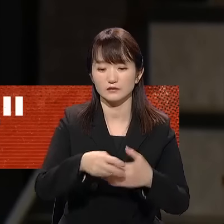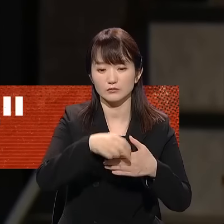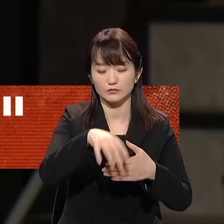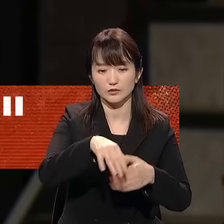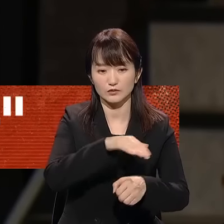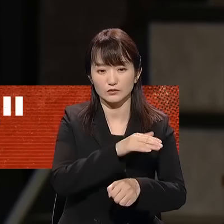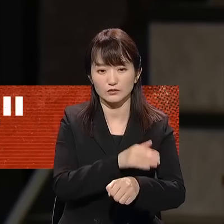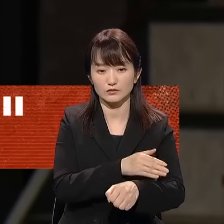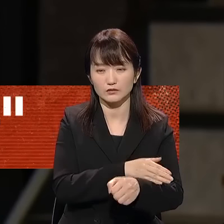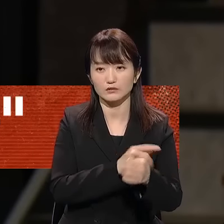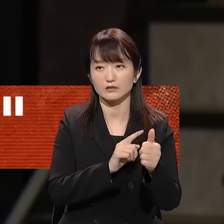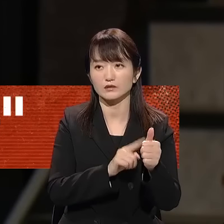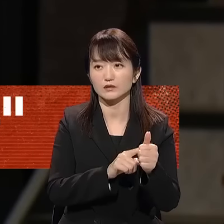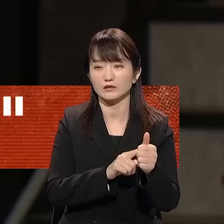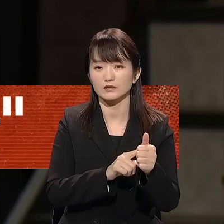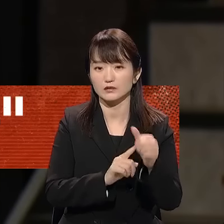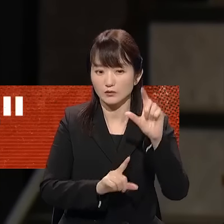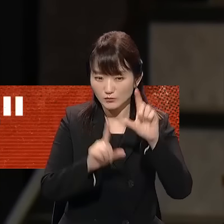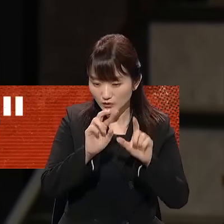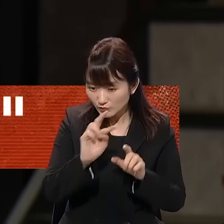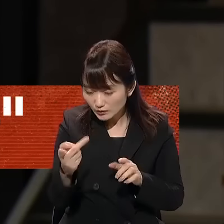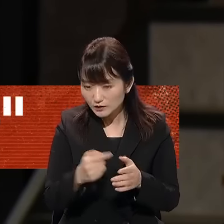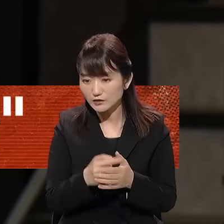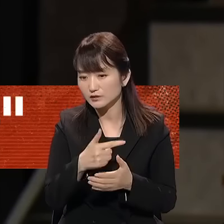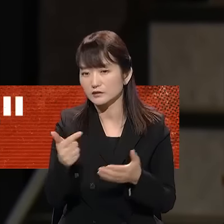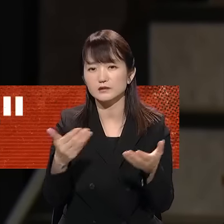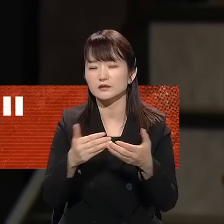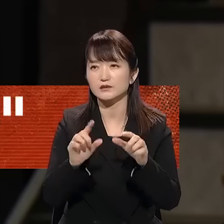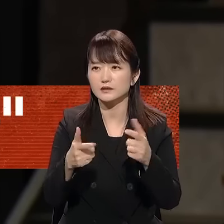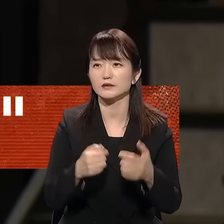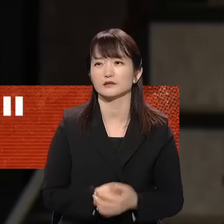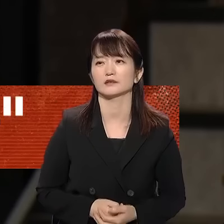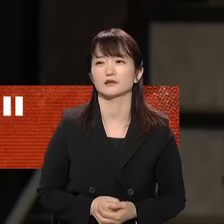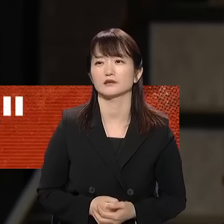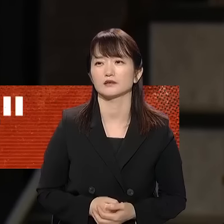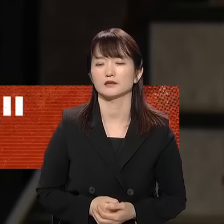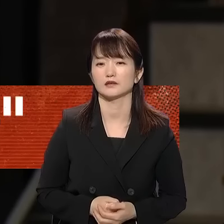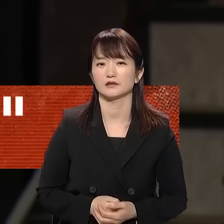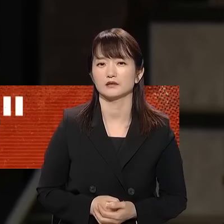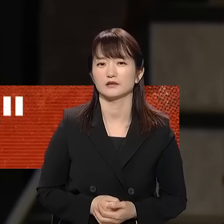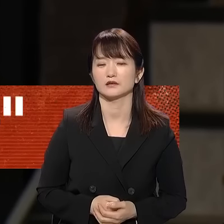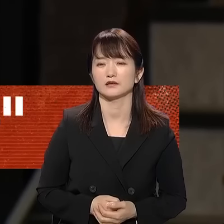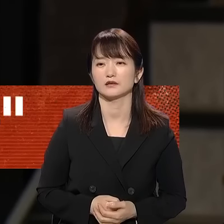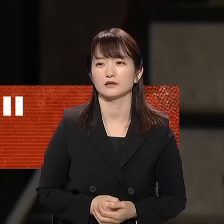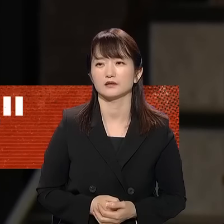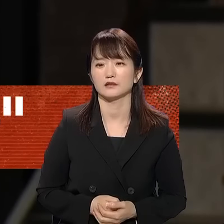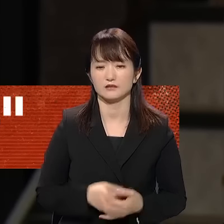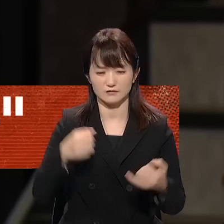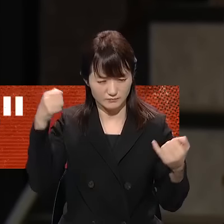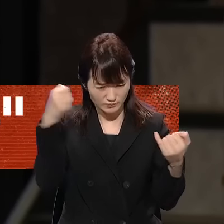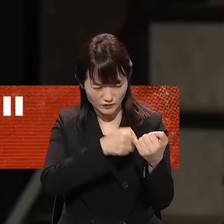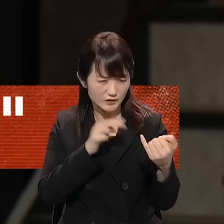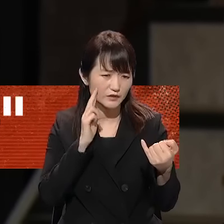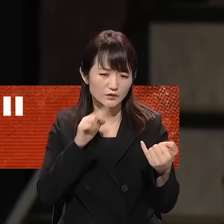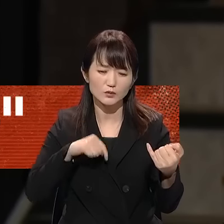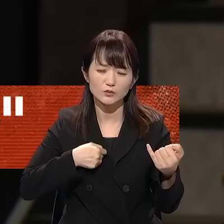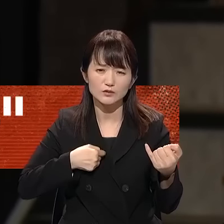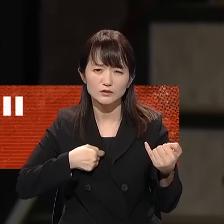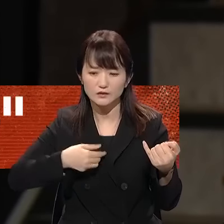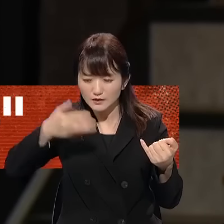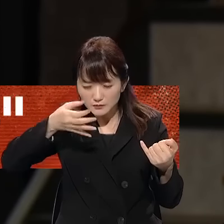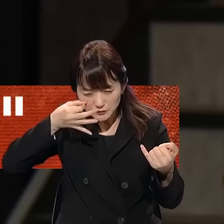바꿔서 그 전에는 큰 일이 아닌 것처럼 얘기하다가 사실은 좀 폭행이 심하다 그래서 혼자서 CCTV 보기는 좀 무리가 있을 것